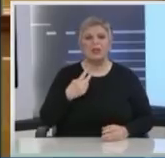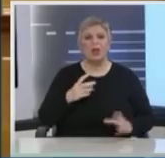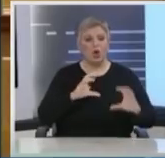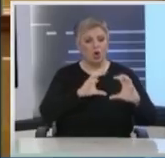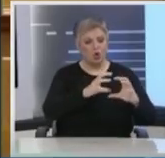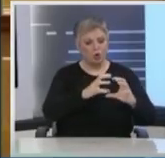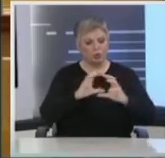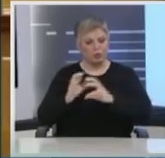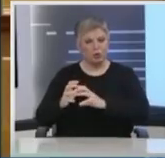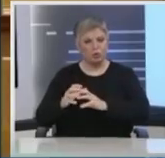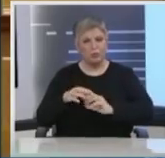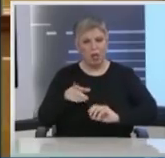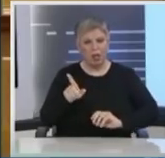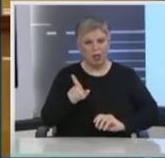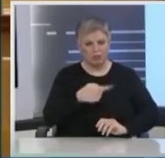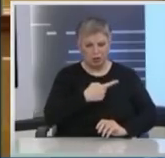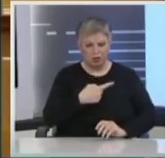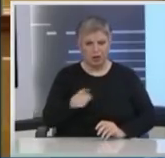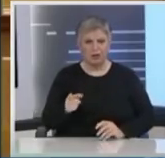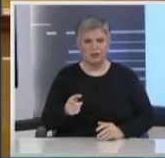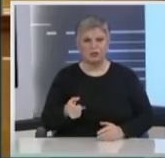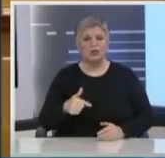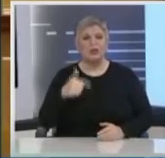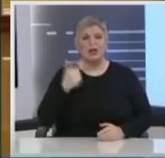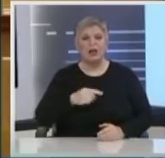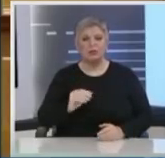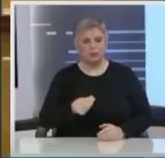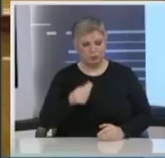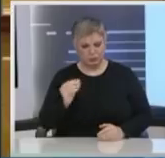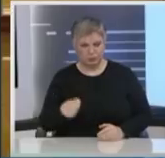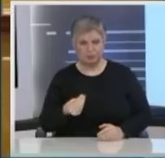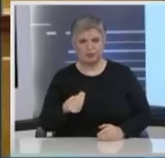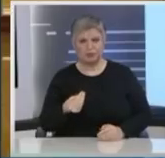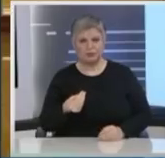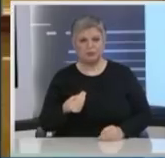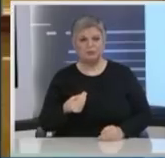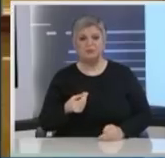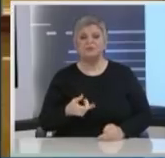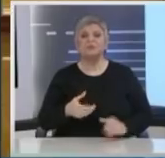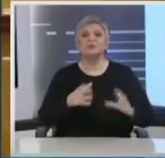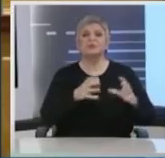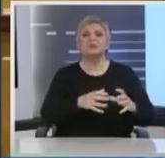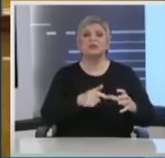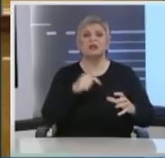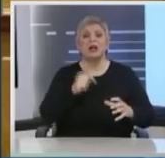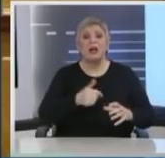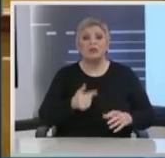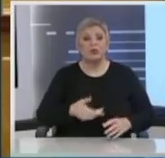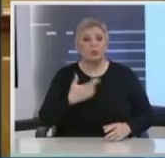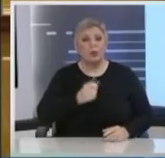Προκύπτουν δύο διαφορετικοί κόσμοι. Προκύπτει από τη μια μεριά εκείνος που ελέγχεται και